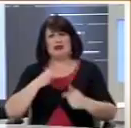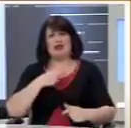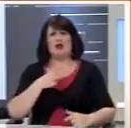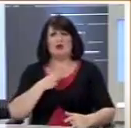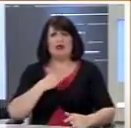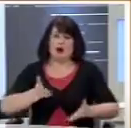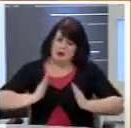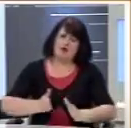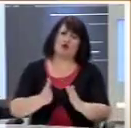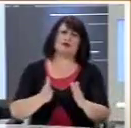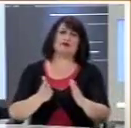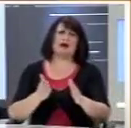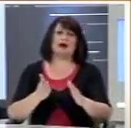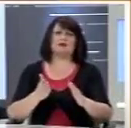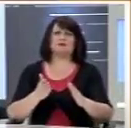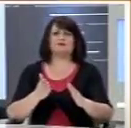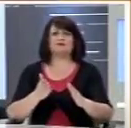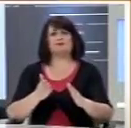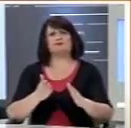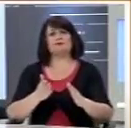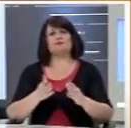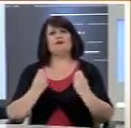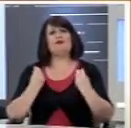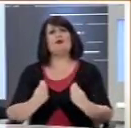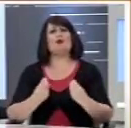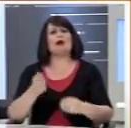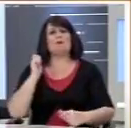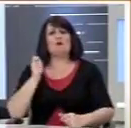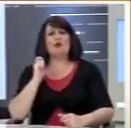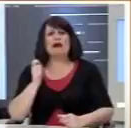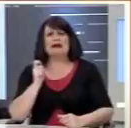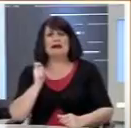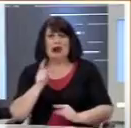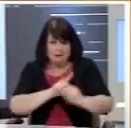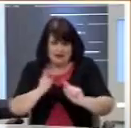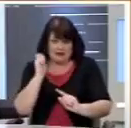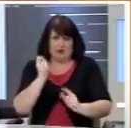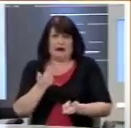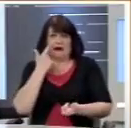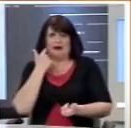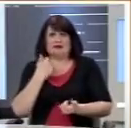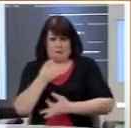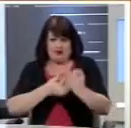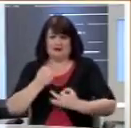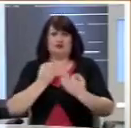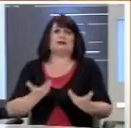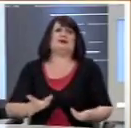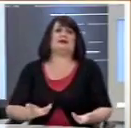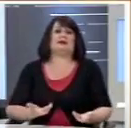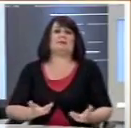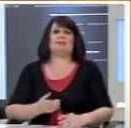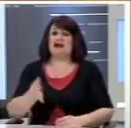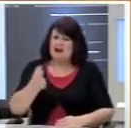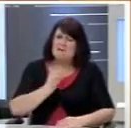πάμε μπροστά με καλύτερες πολιτικές χωρίς να μας λέτε ποιες είναι πολιτικές, και μη μας λέτε ότι